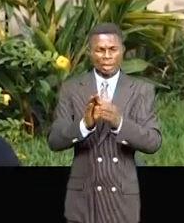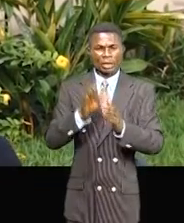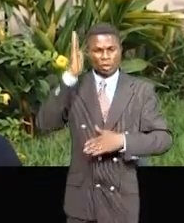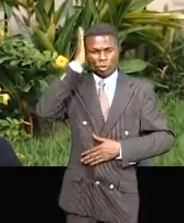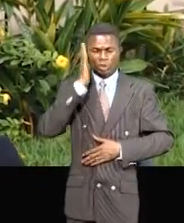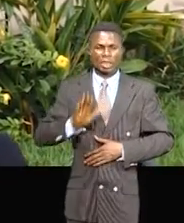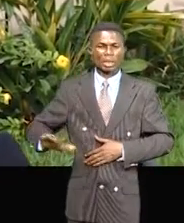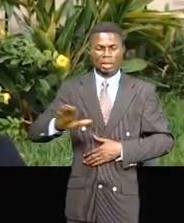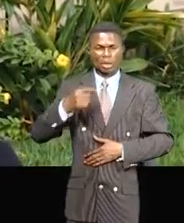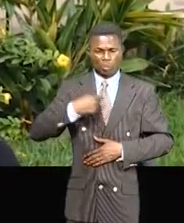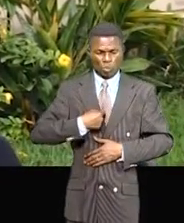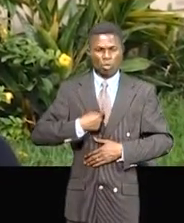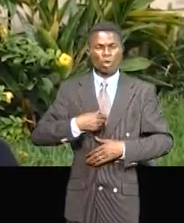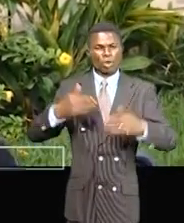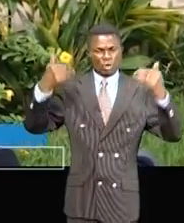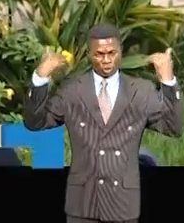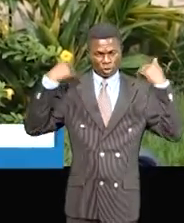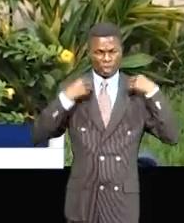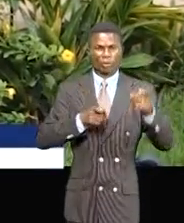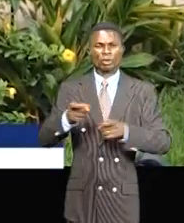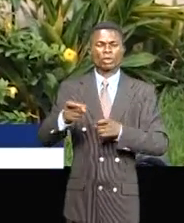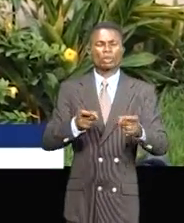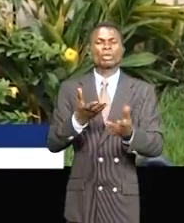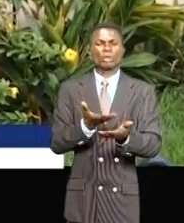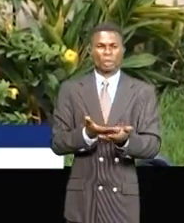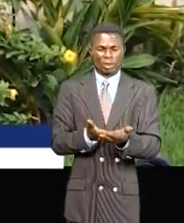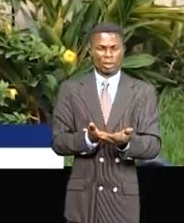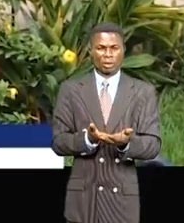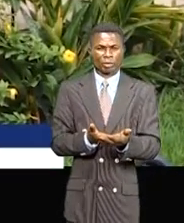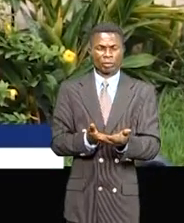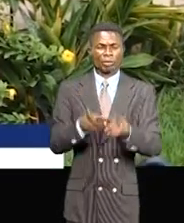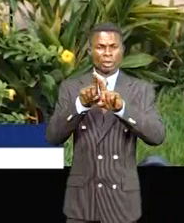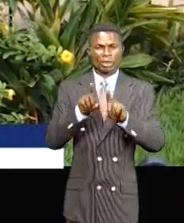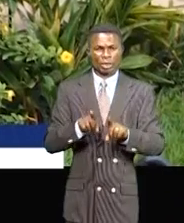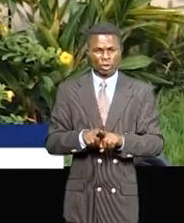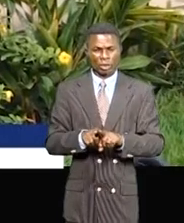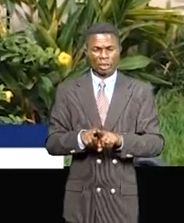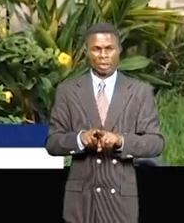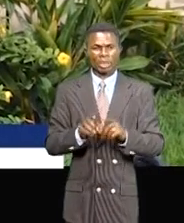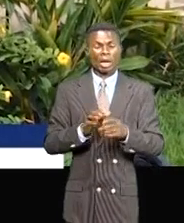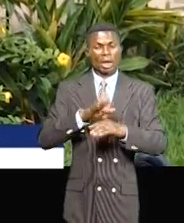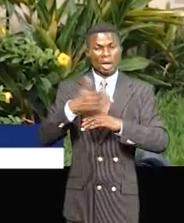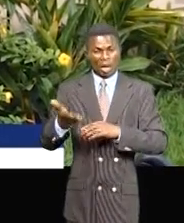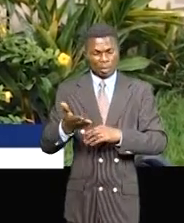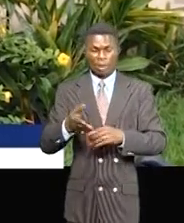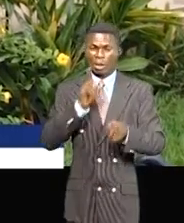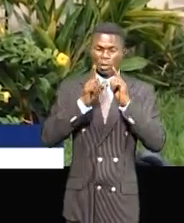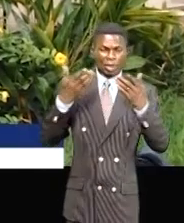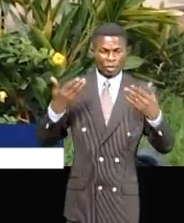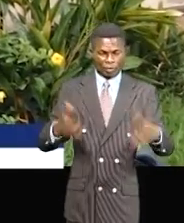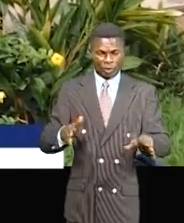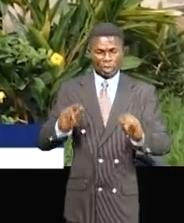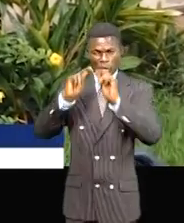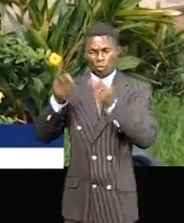que j'aurai l'honneur de diriger. Et après cela, bien sûr,